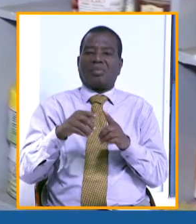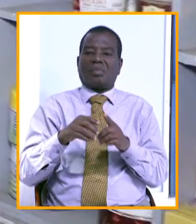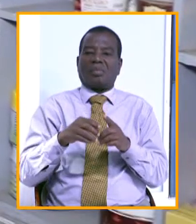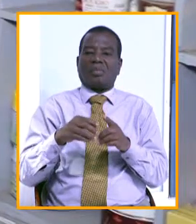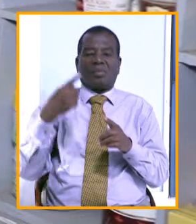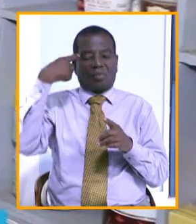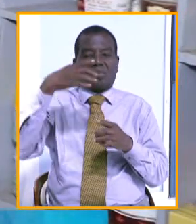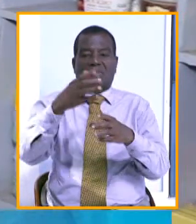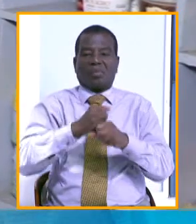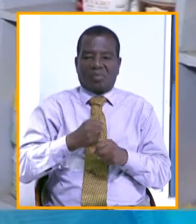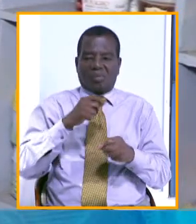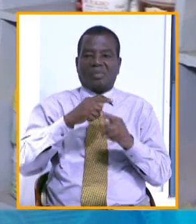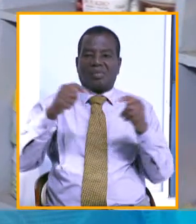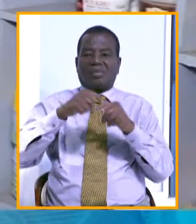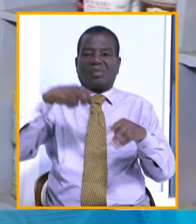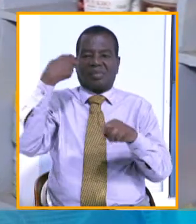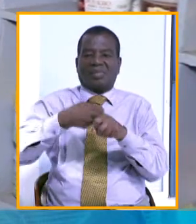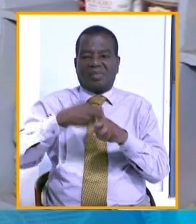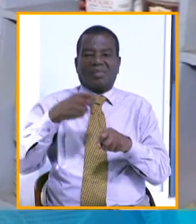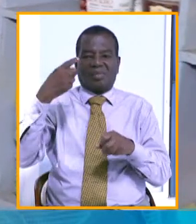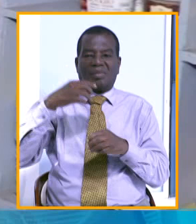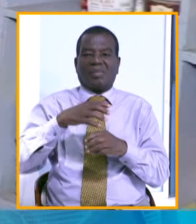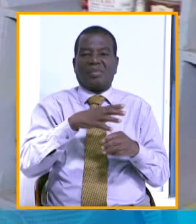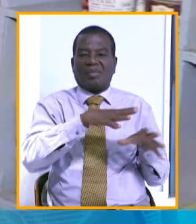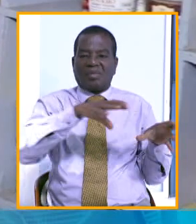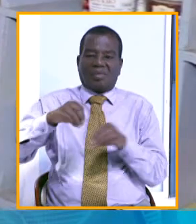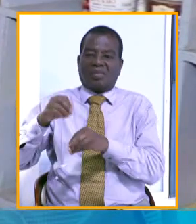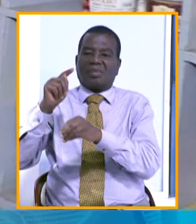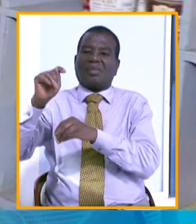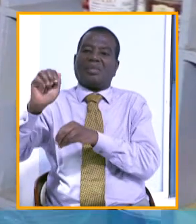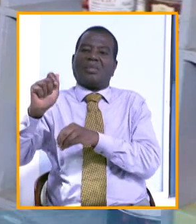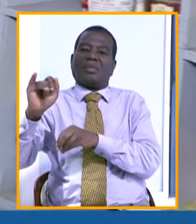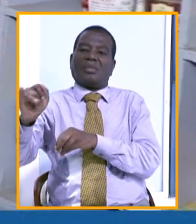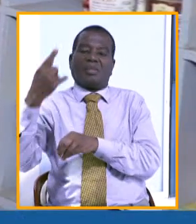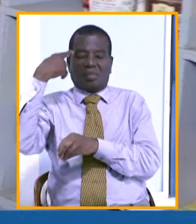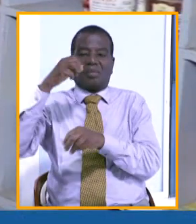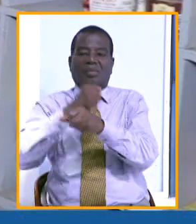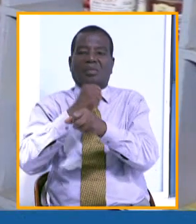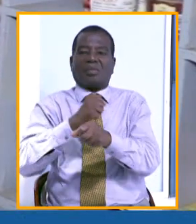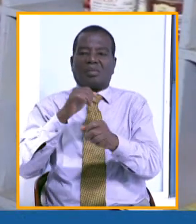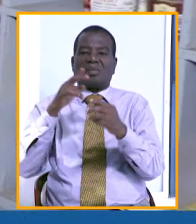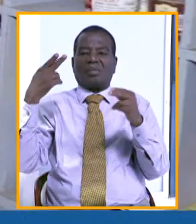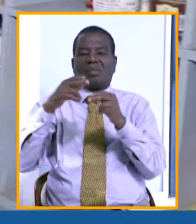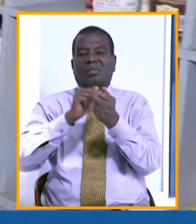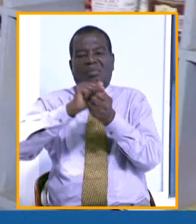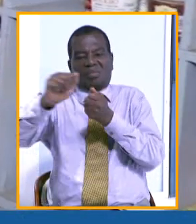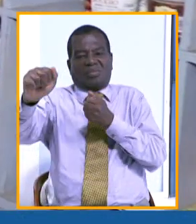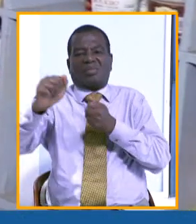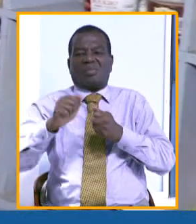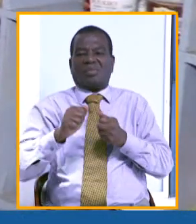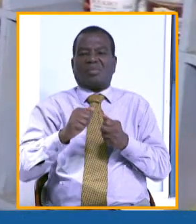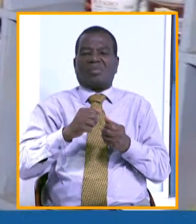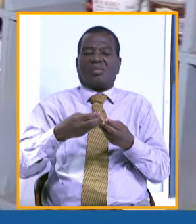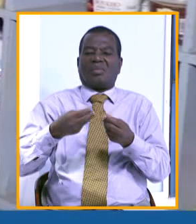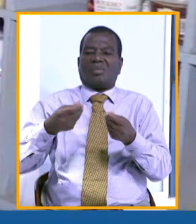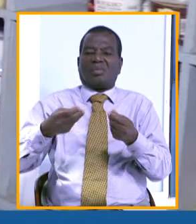L'accessibilité est très difficile parce que quitter Taï pour Abidjan, c'est un peu long et la